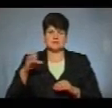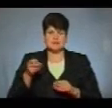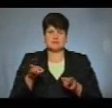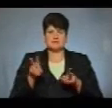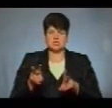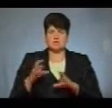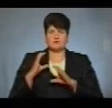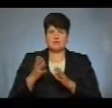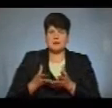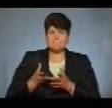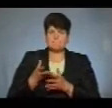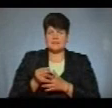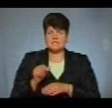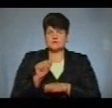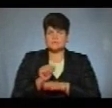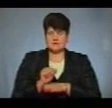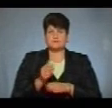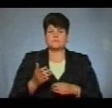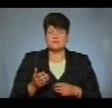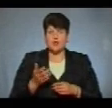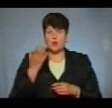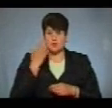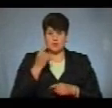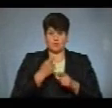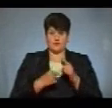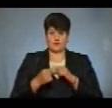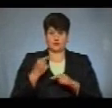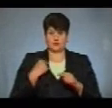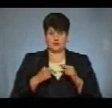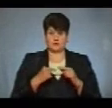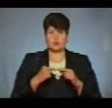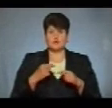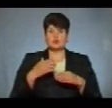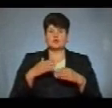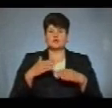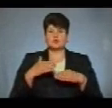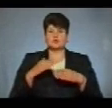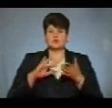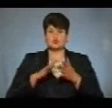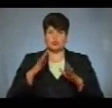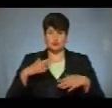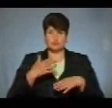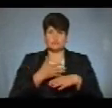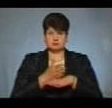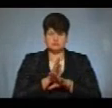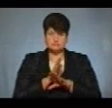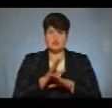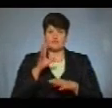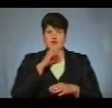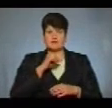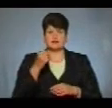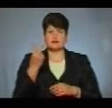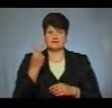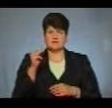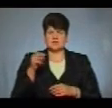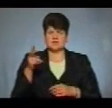автобус на платній стоянці у В'єль-Шапель. Коли повернулися, скло в мікроавтобусі вибили, викрали близько 2000 євро,